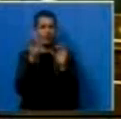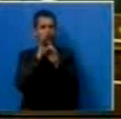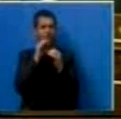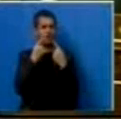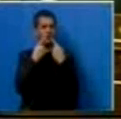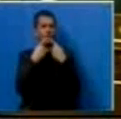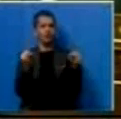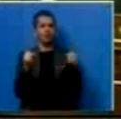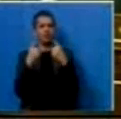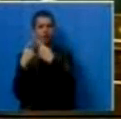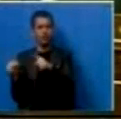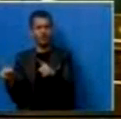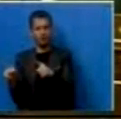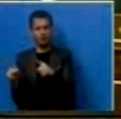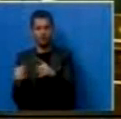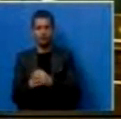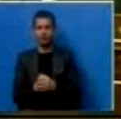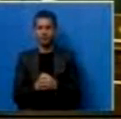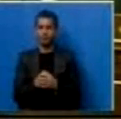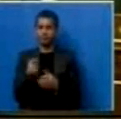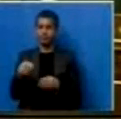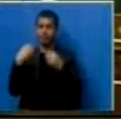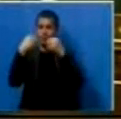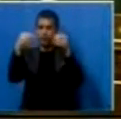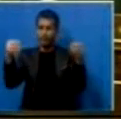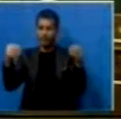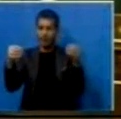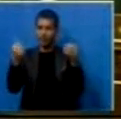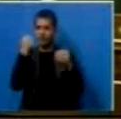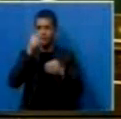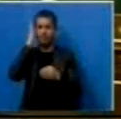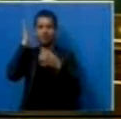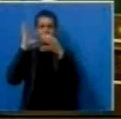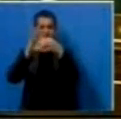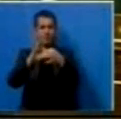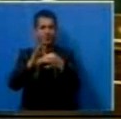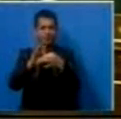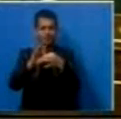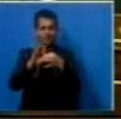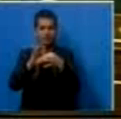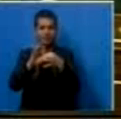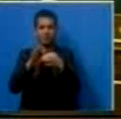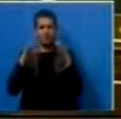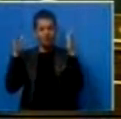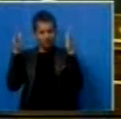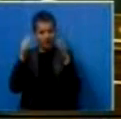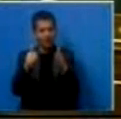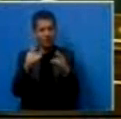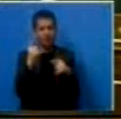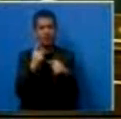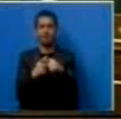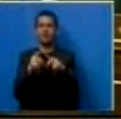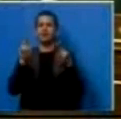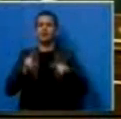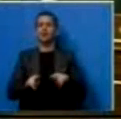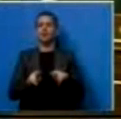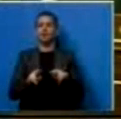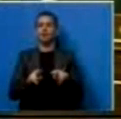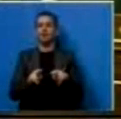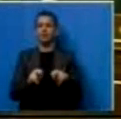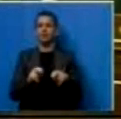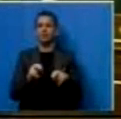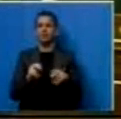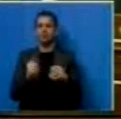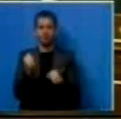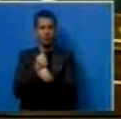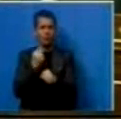shpërputhje e jashtëzakonshme e deklarimit për integrim, për kushtimit dhe realitetit dhe veprimeve cilat